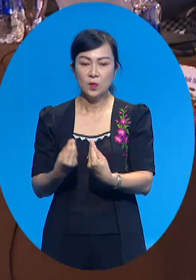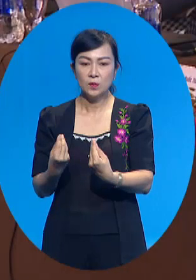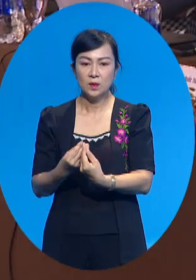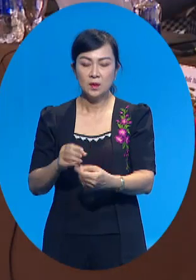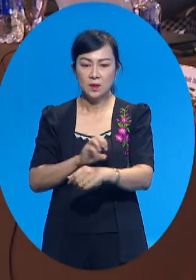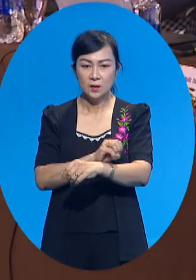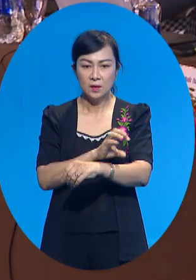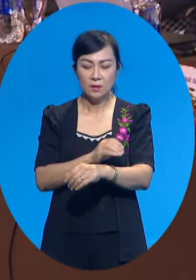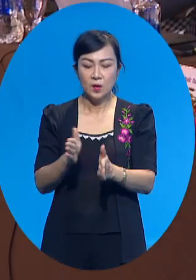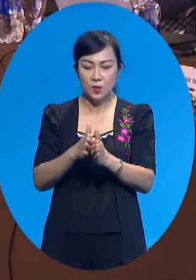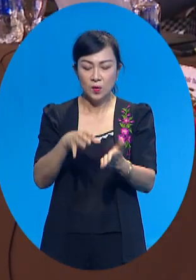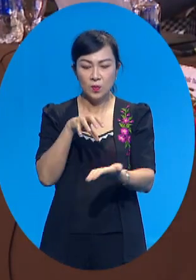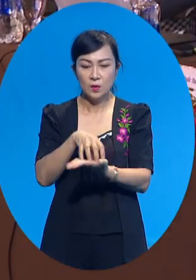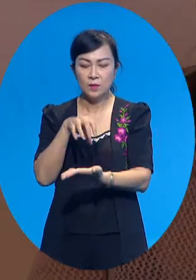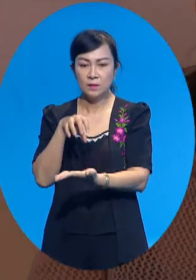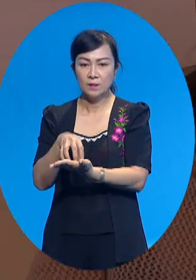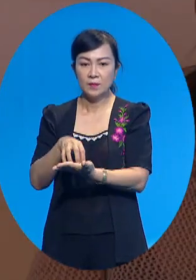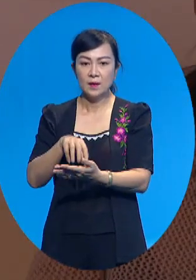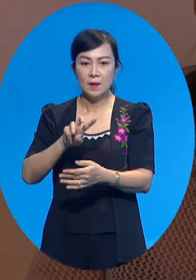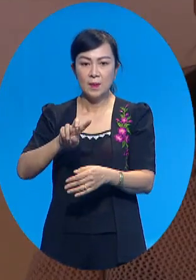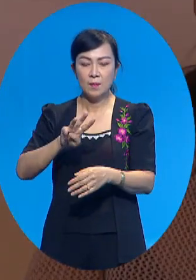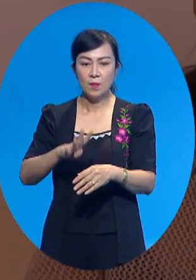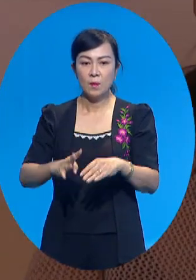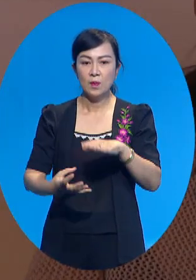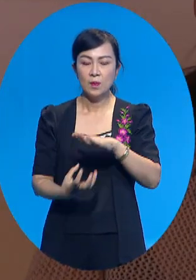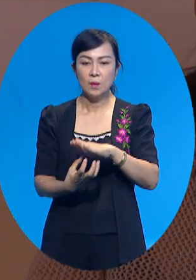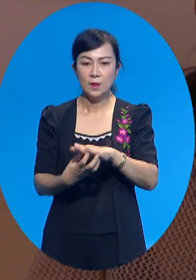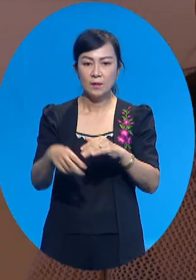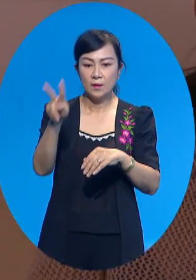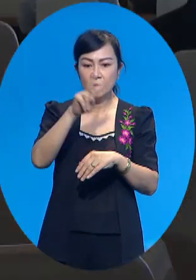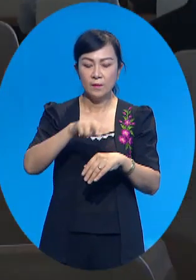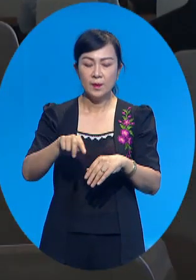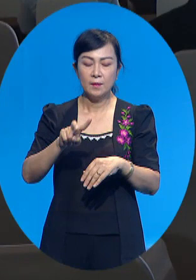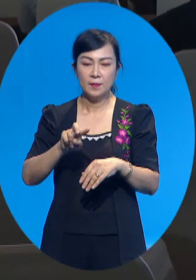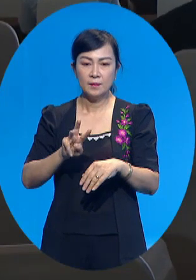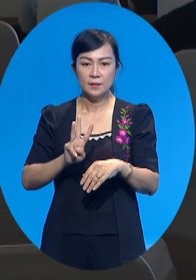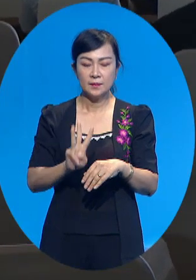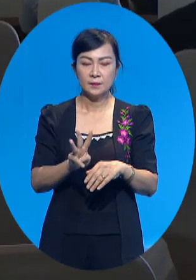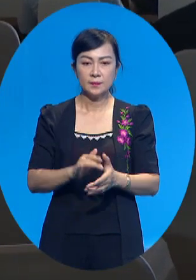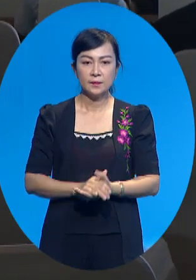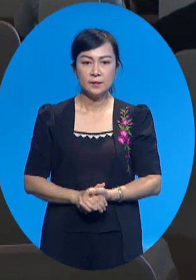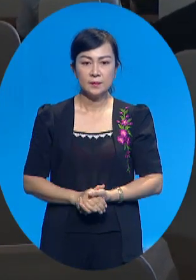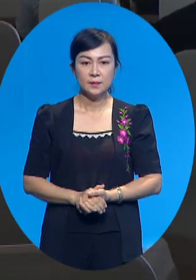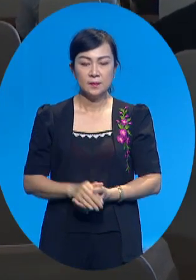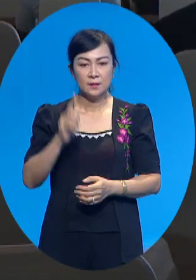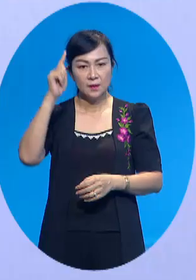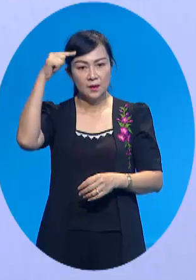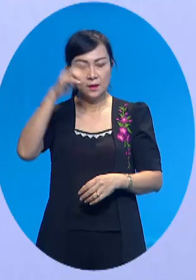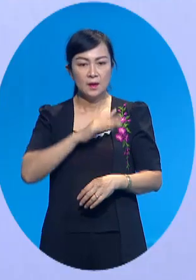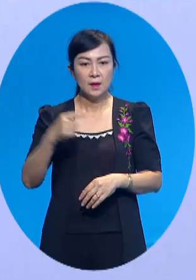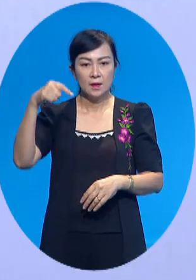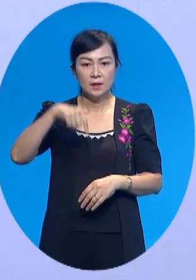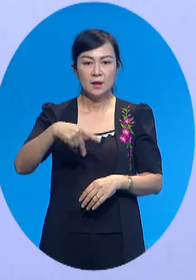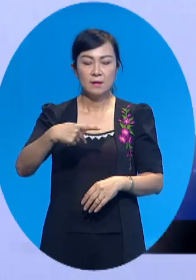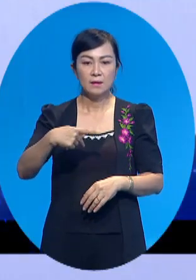nghiệm trong đa ngành, đa lĩnh vực và hơn 34 làng công nghệ TechFest Việt Nam 2023. Đây là lần đầu tiên em đến với